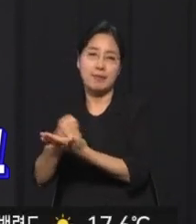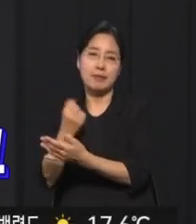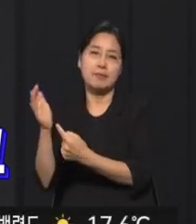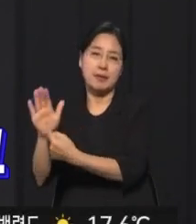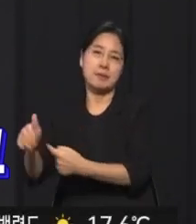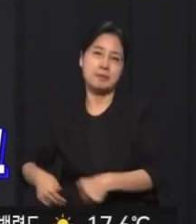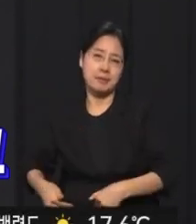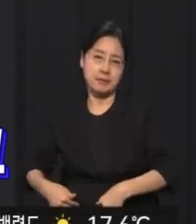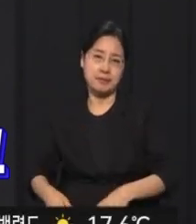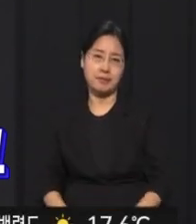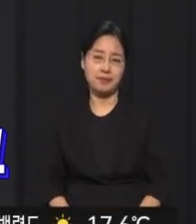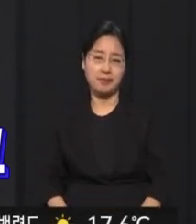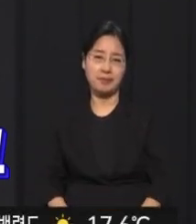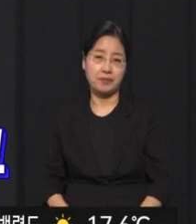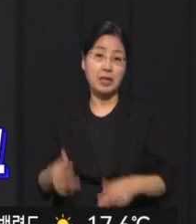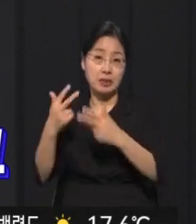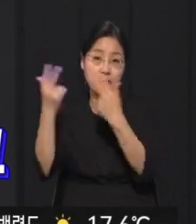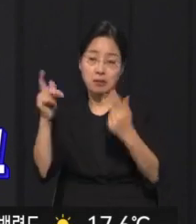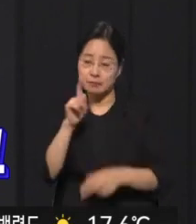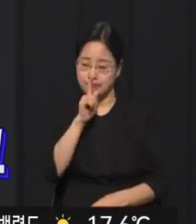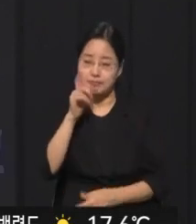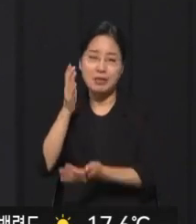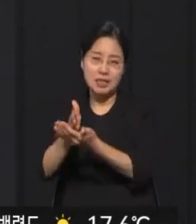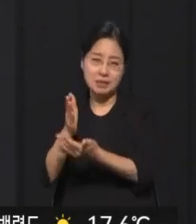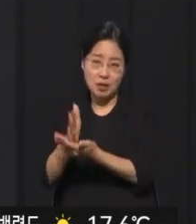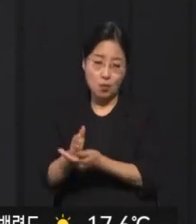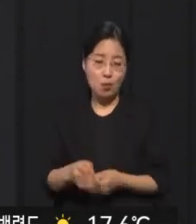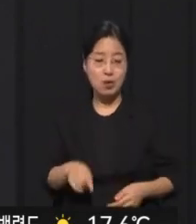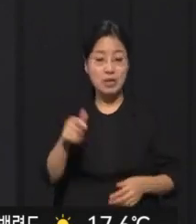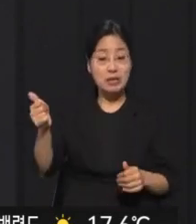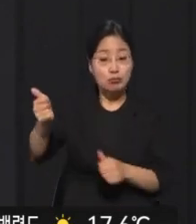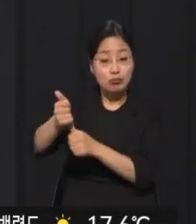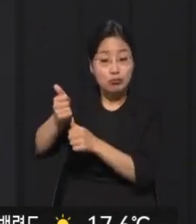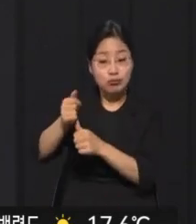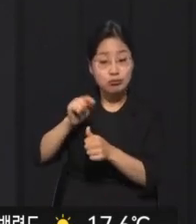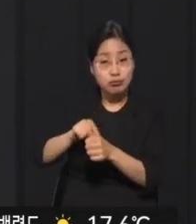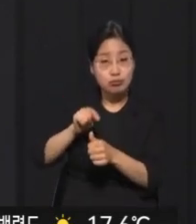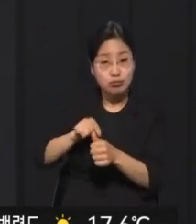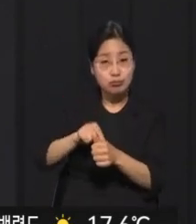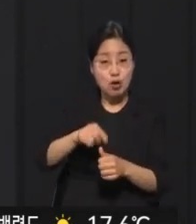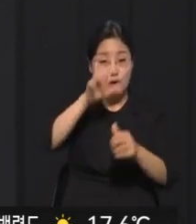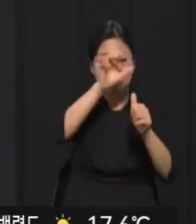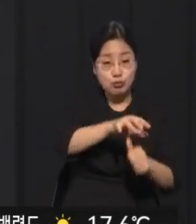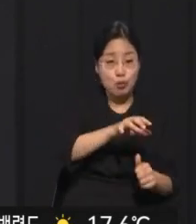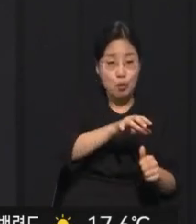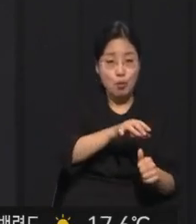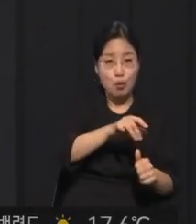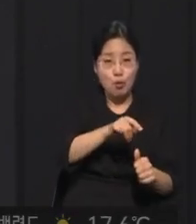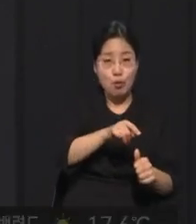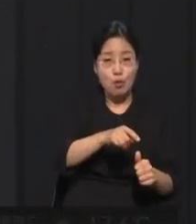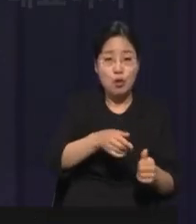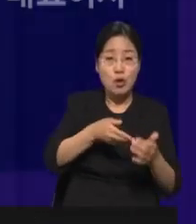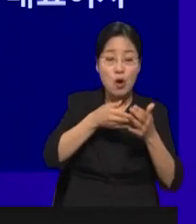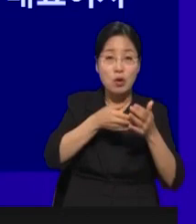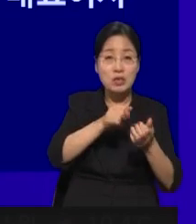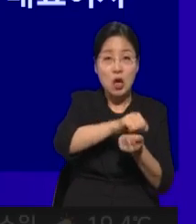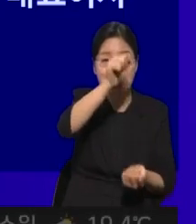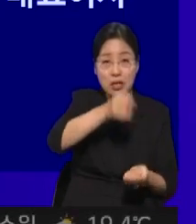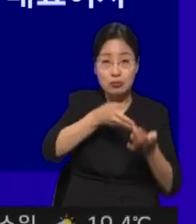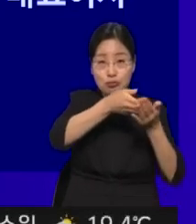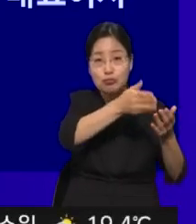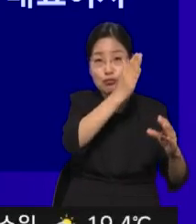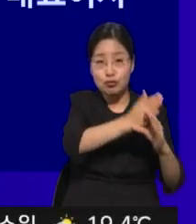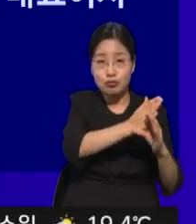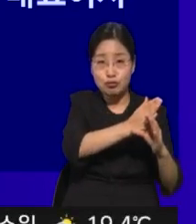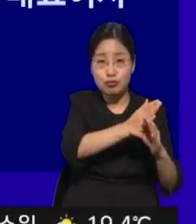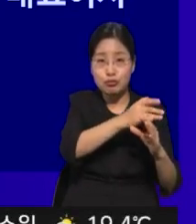그때 왜 그랬느냐. 뭐 이런 정도의 반응은 내보여야 뭔가 본인이 혐의 없음을 더 증명할 수